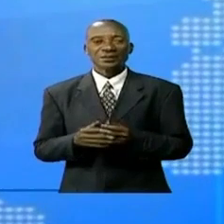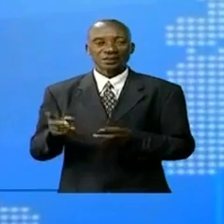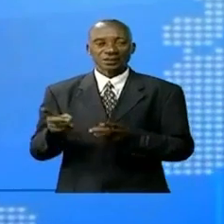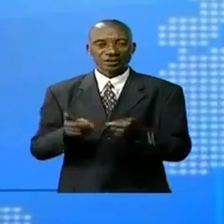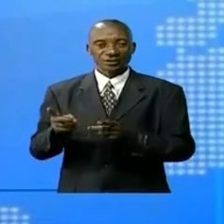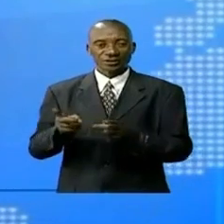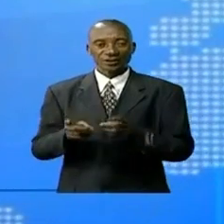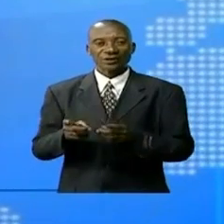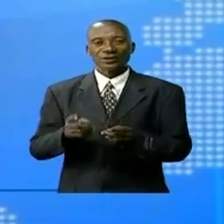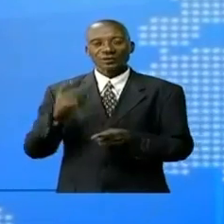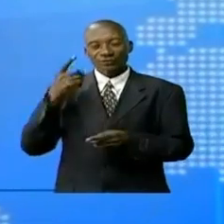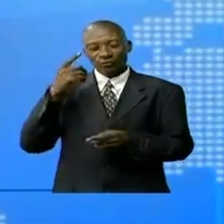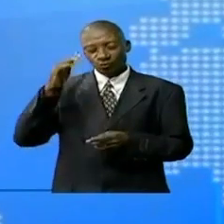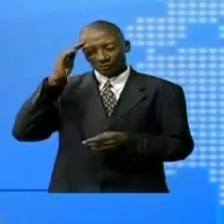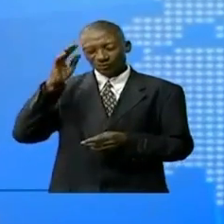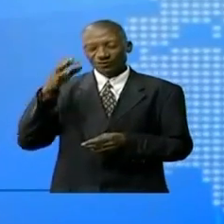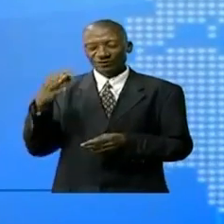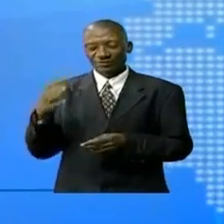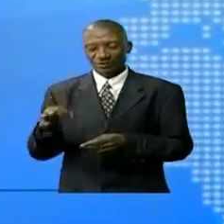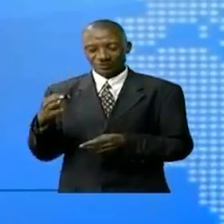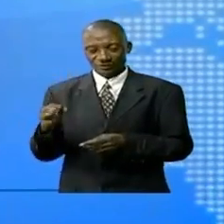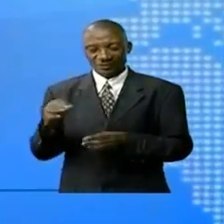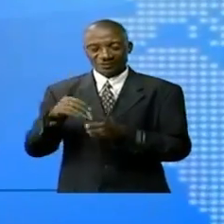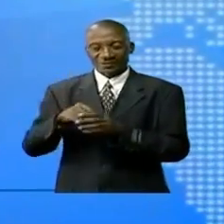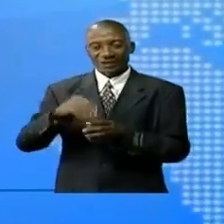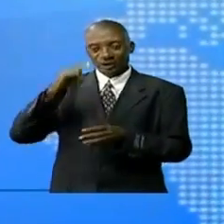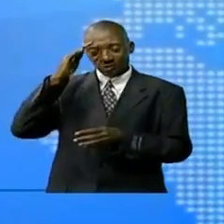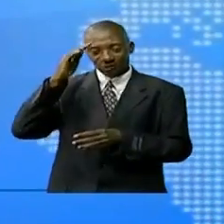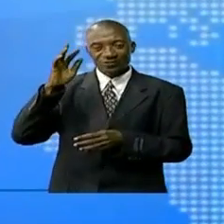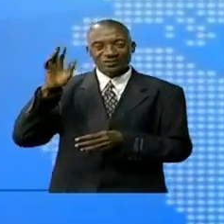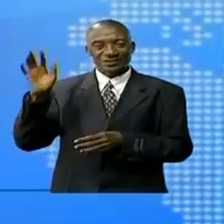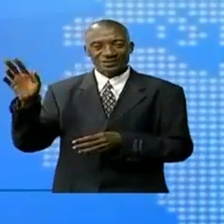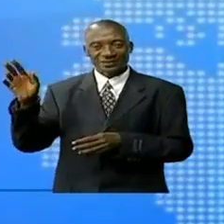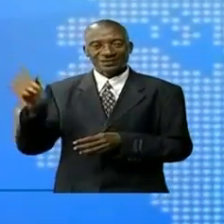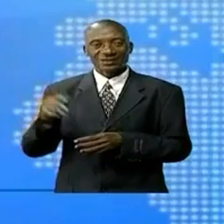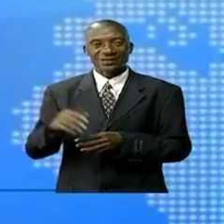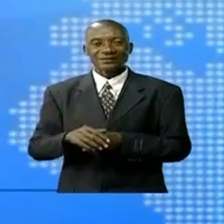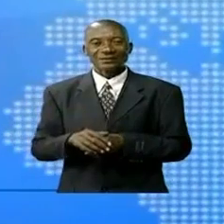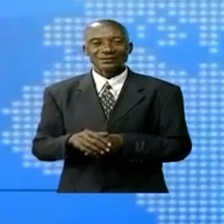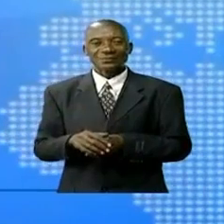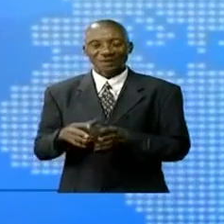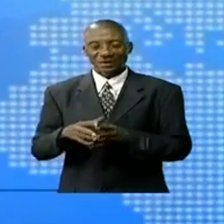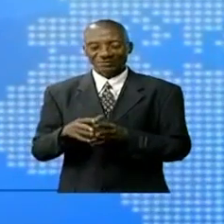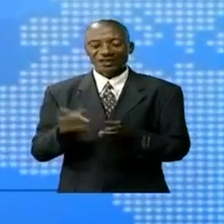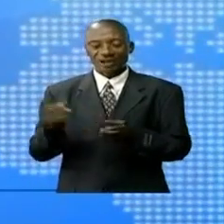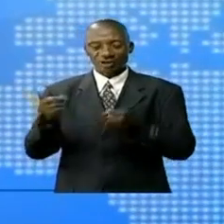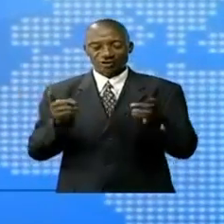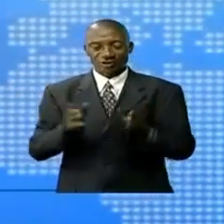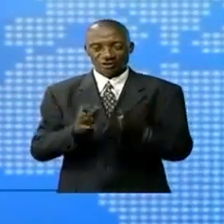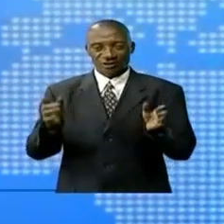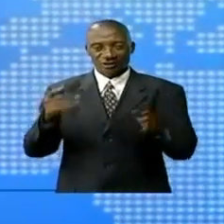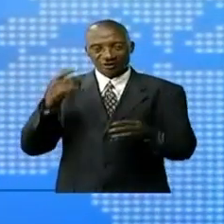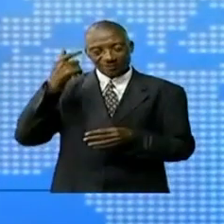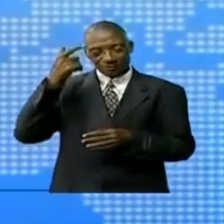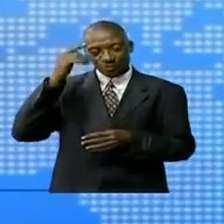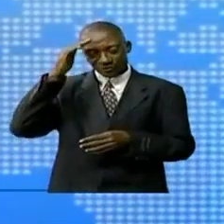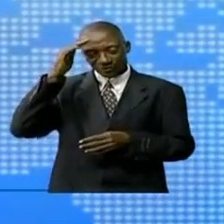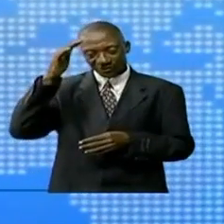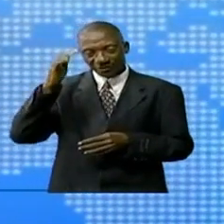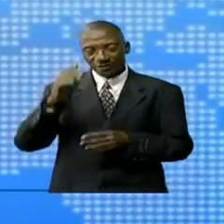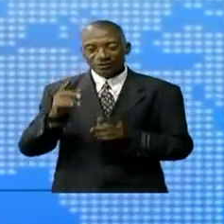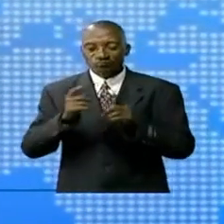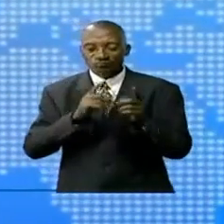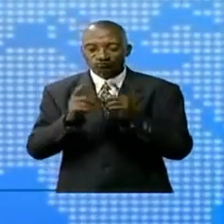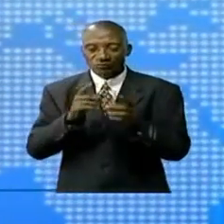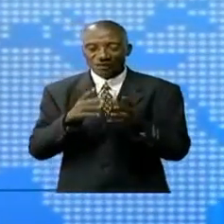de la francophonie à l'université de Kinshasa. La délégation conduite par le recteur de cette université a échangé avec le comité de gestion de